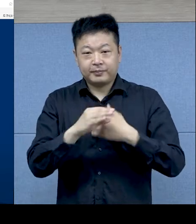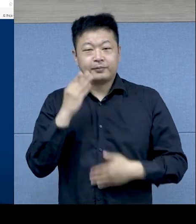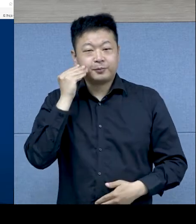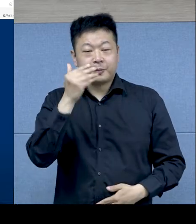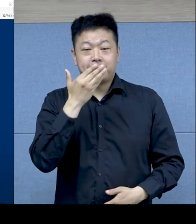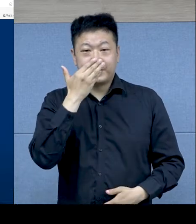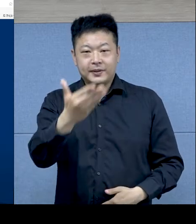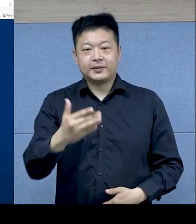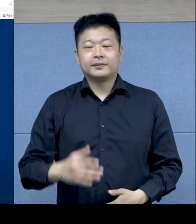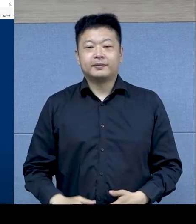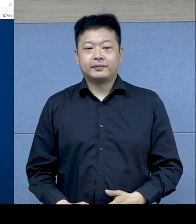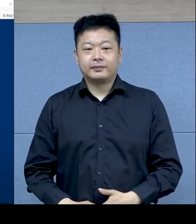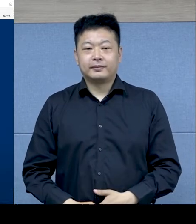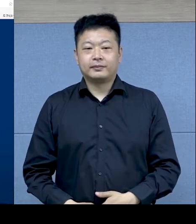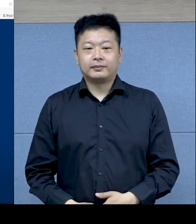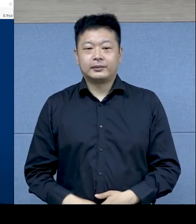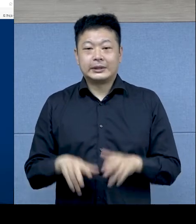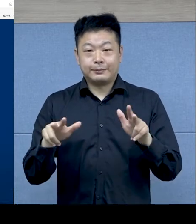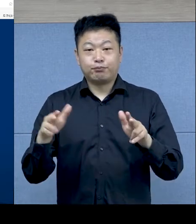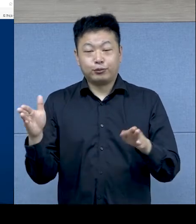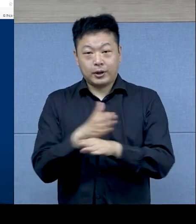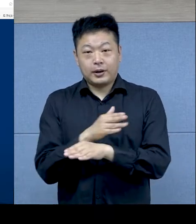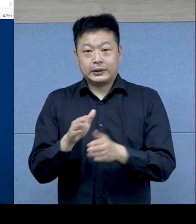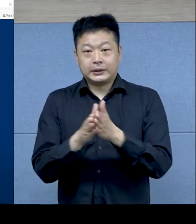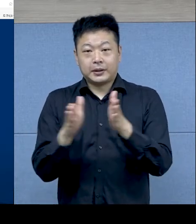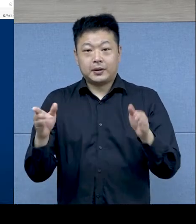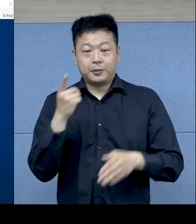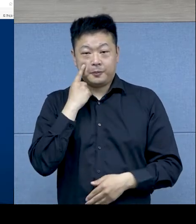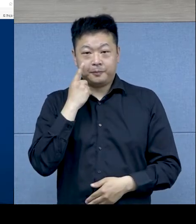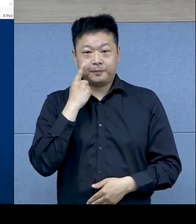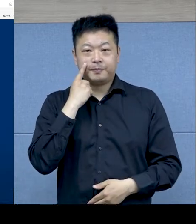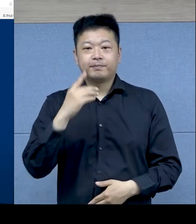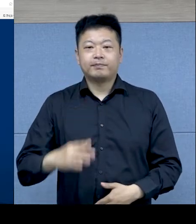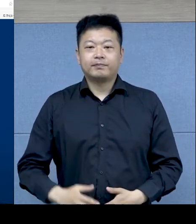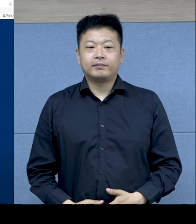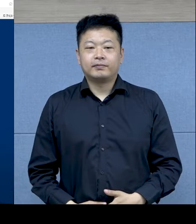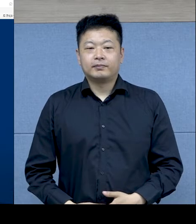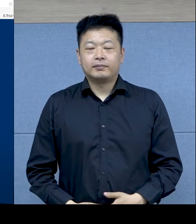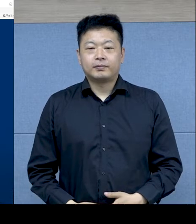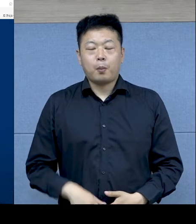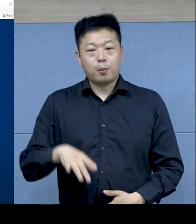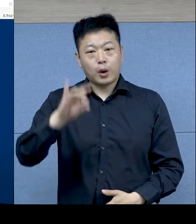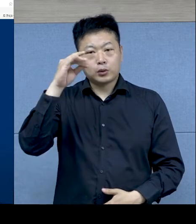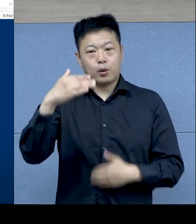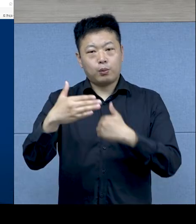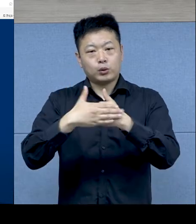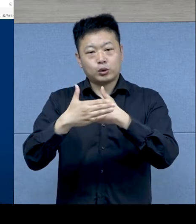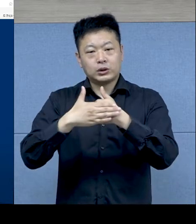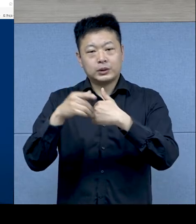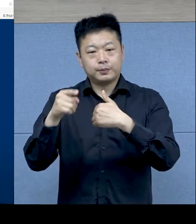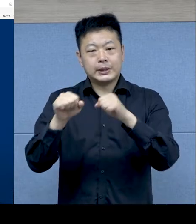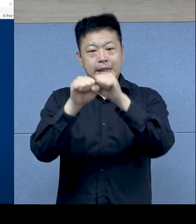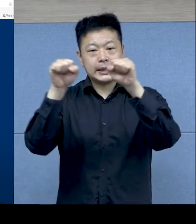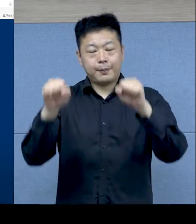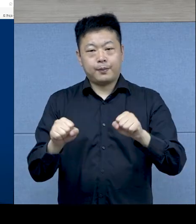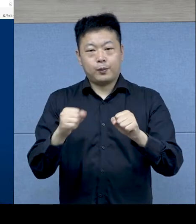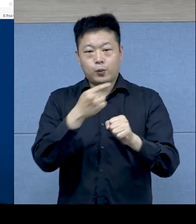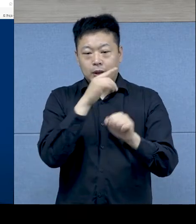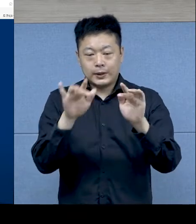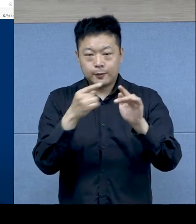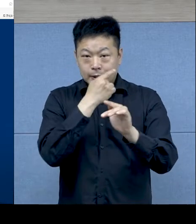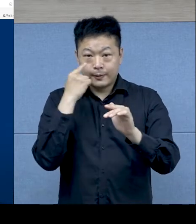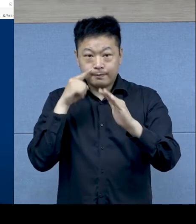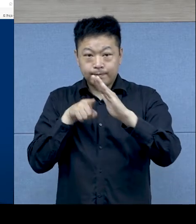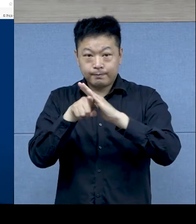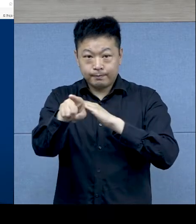익숙해지면 간편해지실 거예요. 그럼 시작해 보도록 하겠습니다. 먼저 보조금 시스템에 접속을